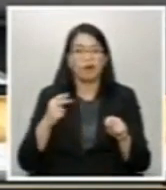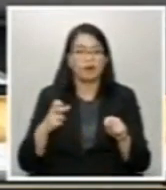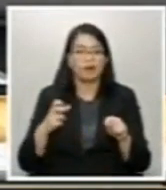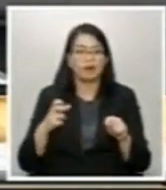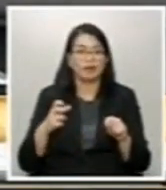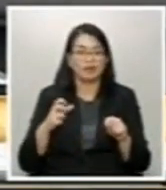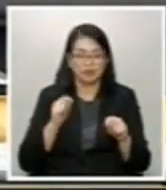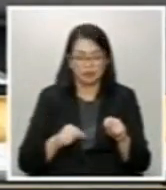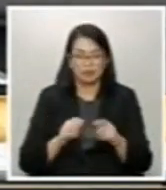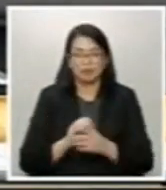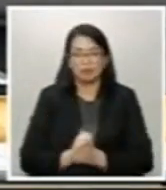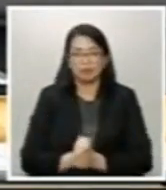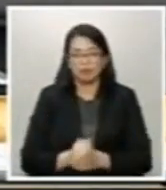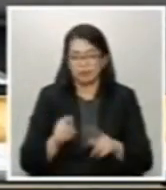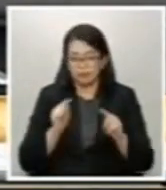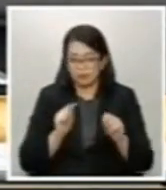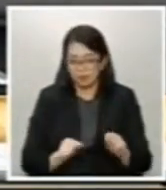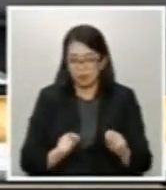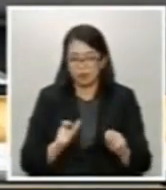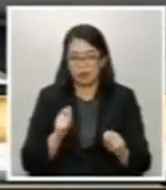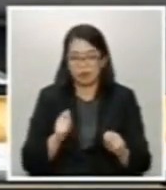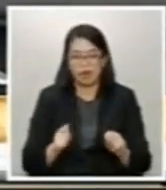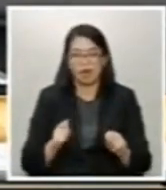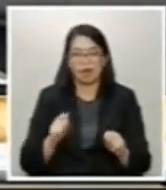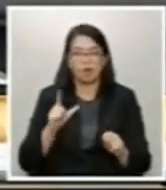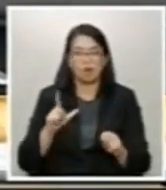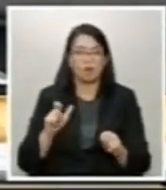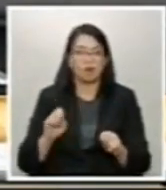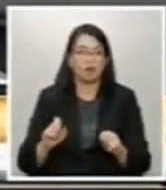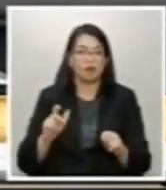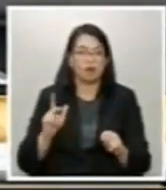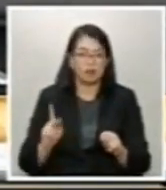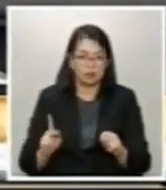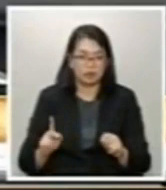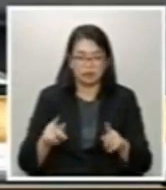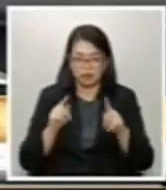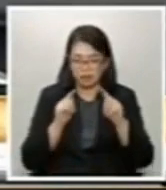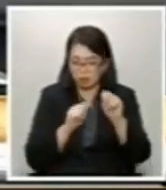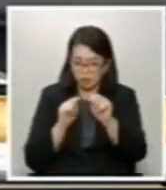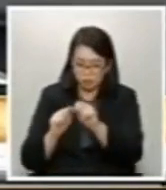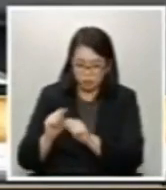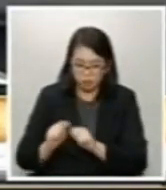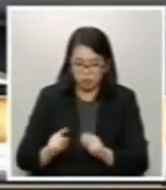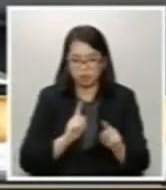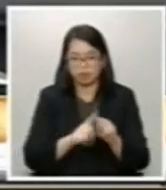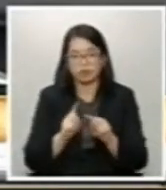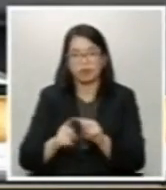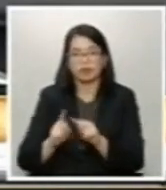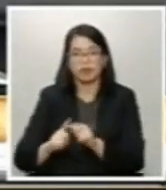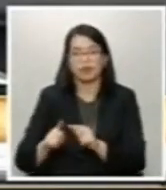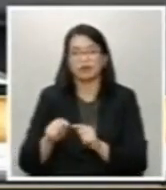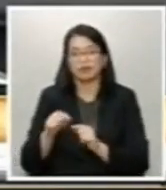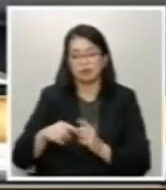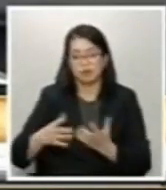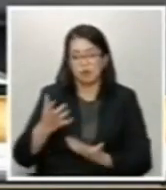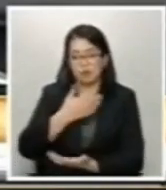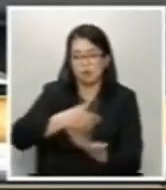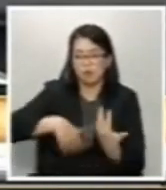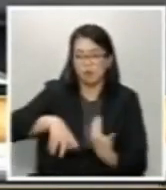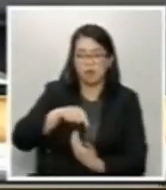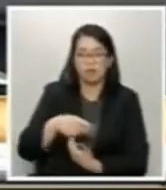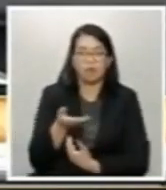างตำบลอ่าวลึกน้อยที่อยู่ในอำเภออ่าวลึกในจังหวัดกระบี่ที่ร้